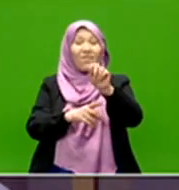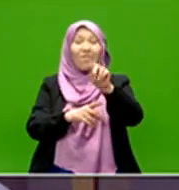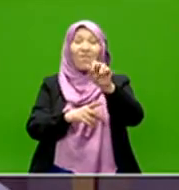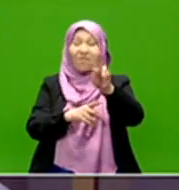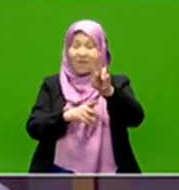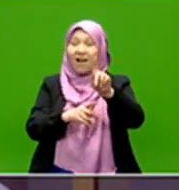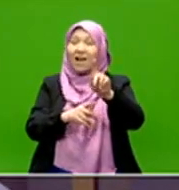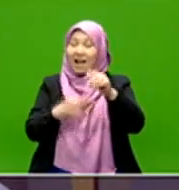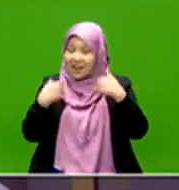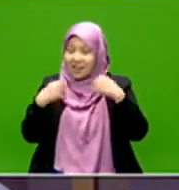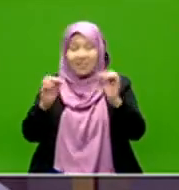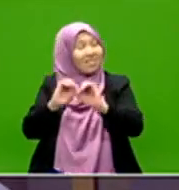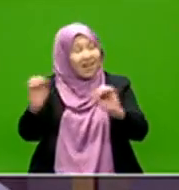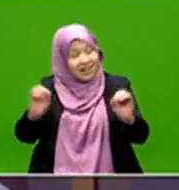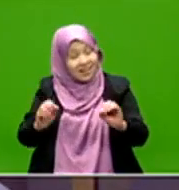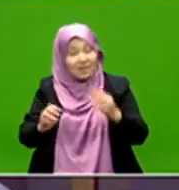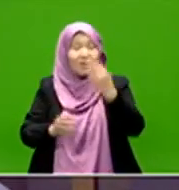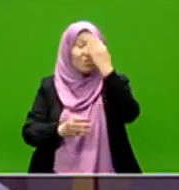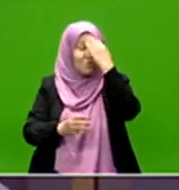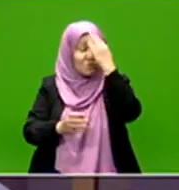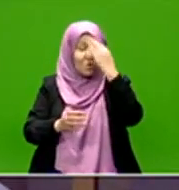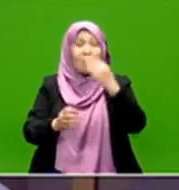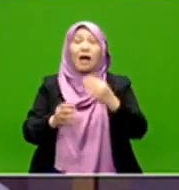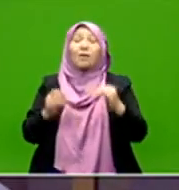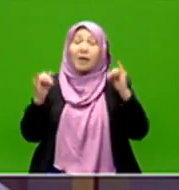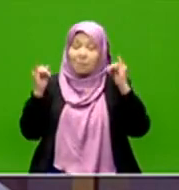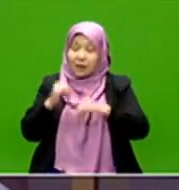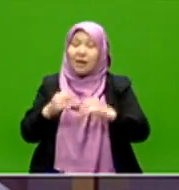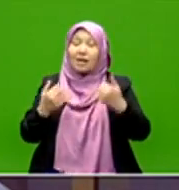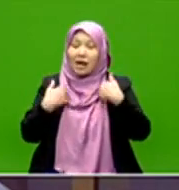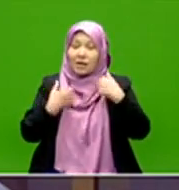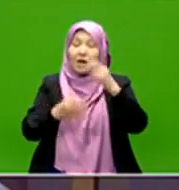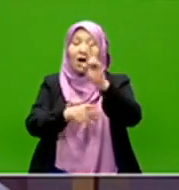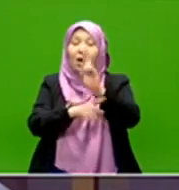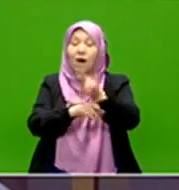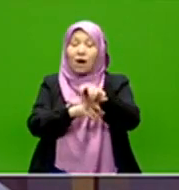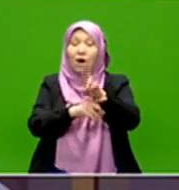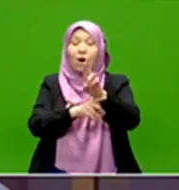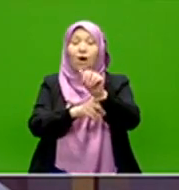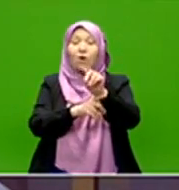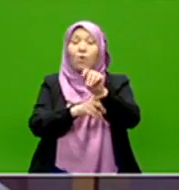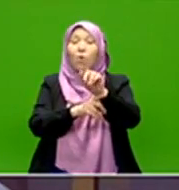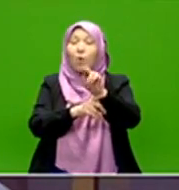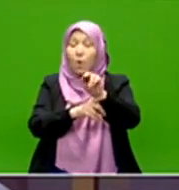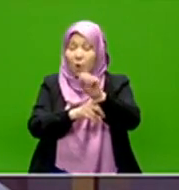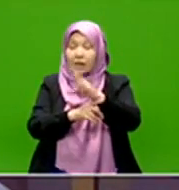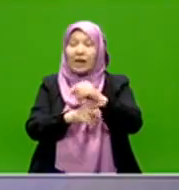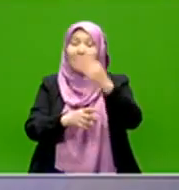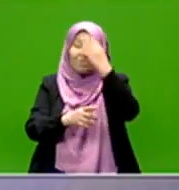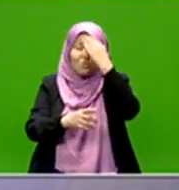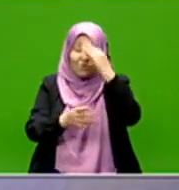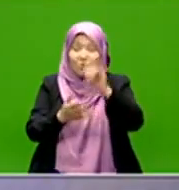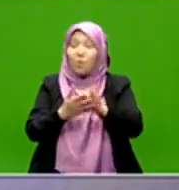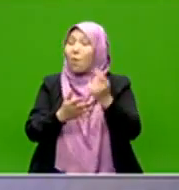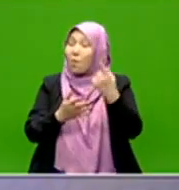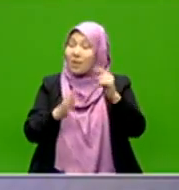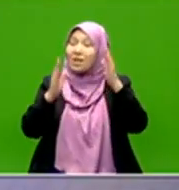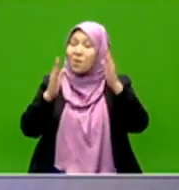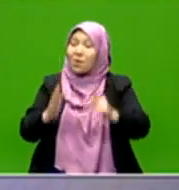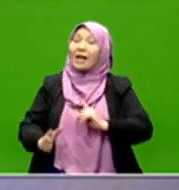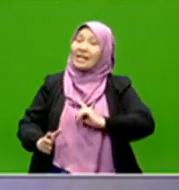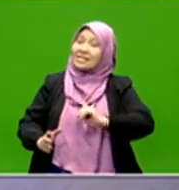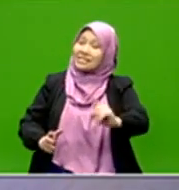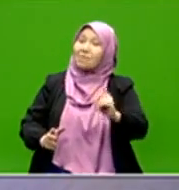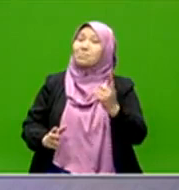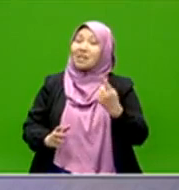Pasal ibadah yang ada rukuk dan sujud sekali adalah solat pada orang Islam saja. Ya. Jadi tawaf dan